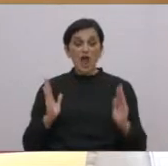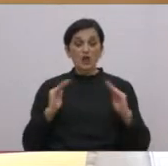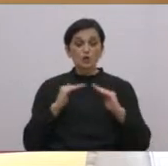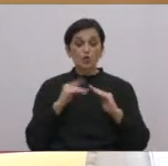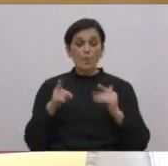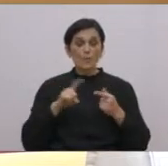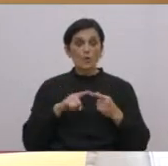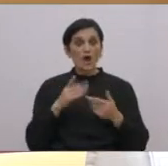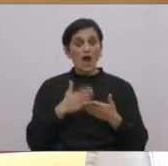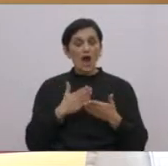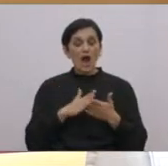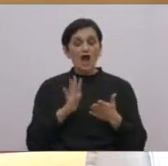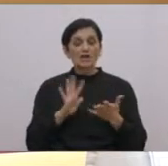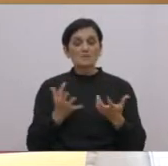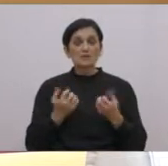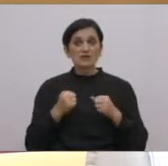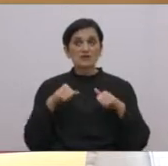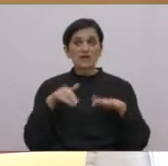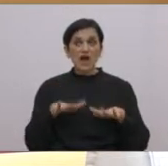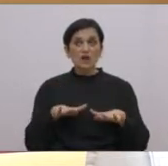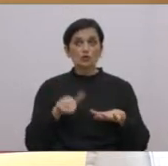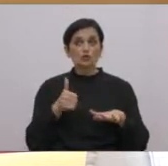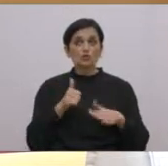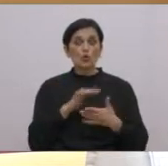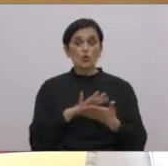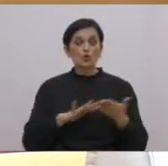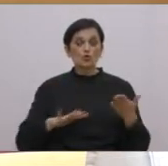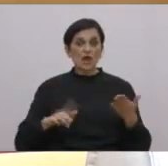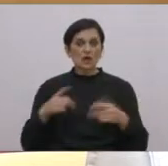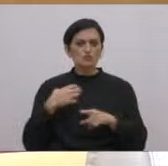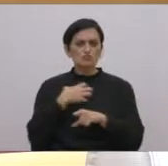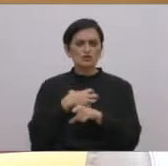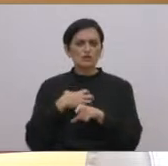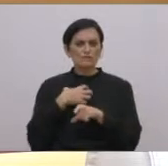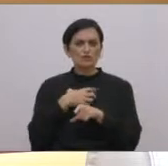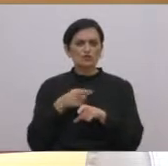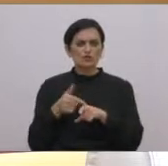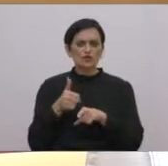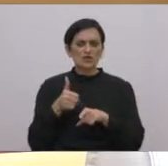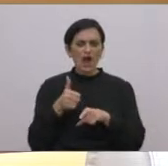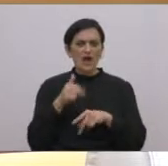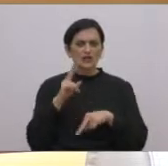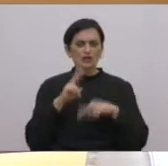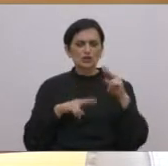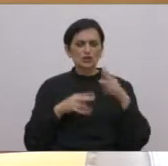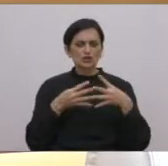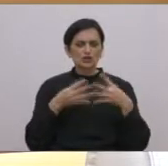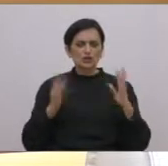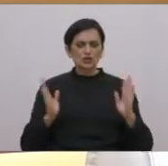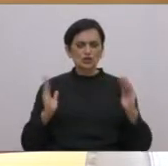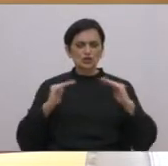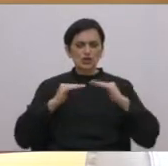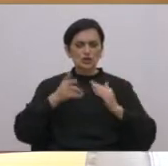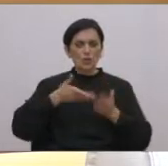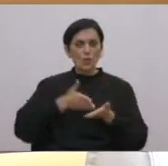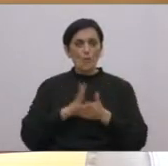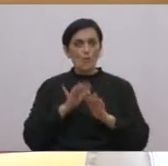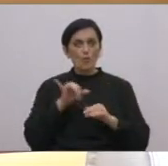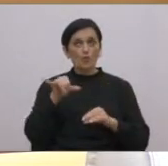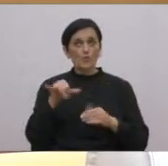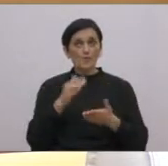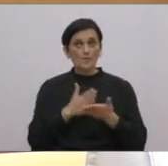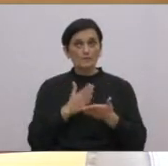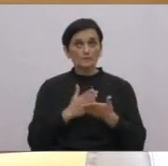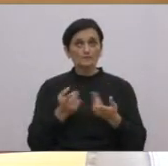არის თუ არა მიღებული გადაწყვეტილება როგორ გააგრძელებს ეს მნიშვნელოვანი კარგი შენობა ფუნქციონირებას? გაქვს თუ არა